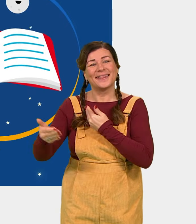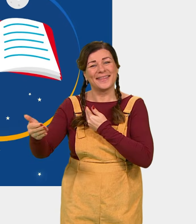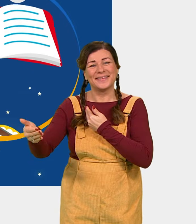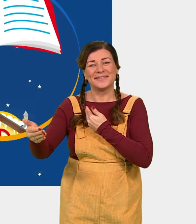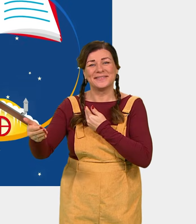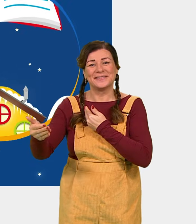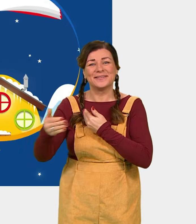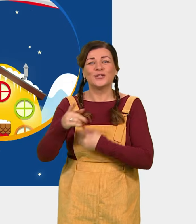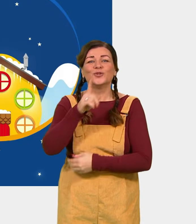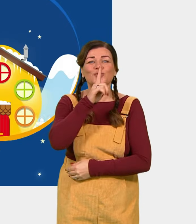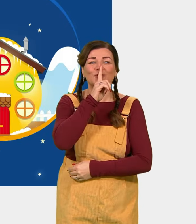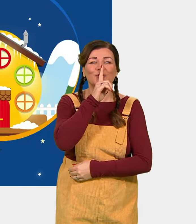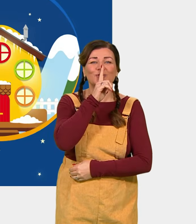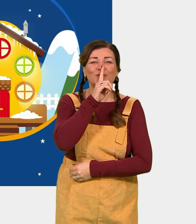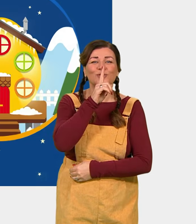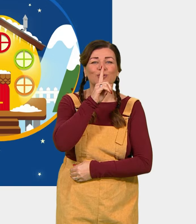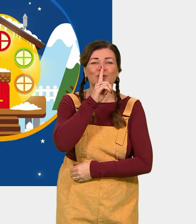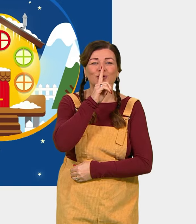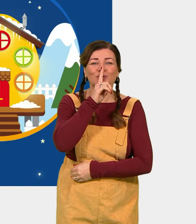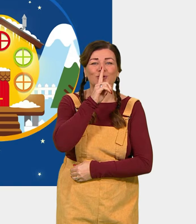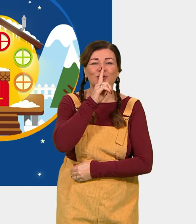iddi nosi.